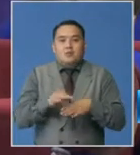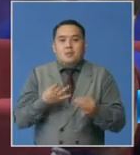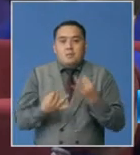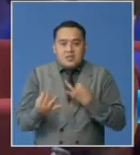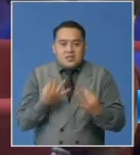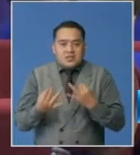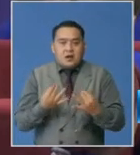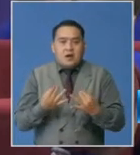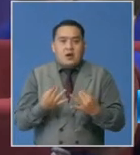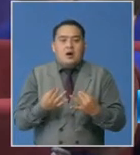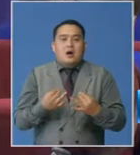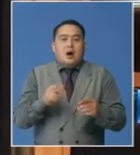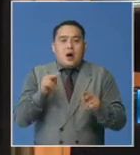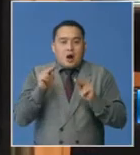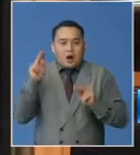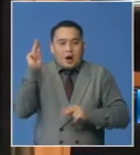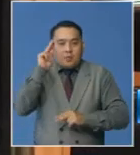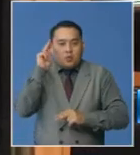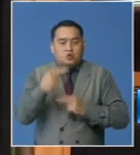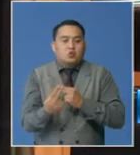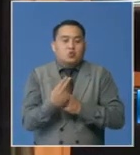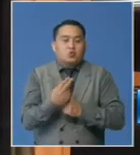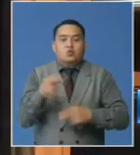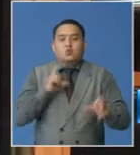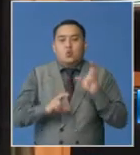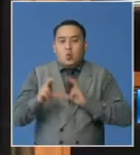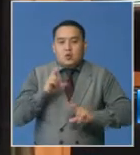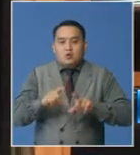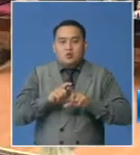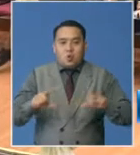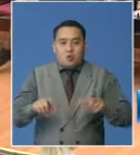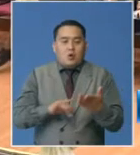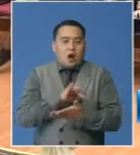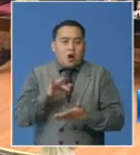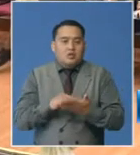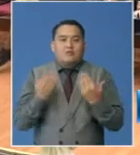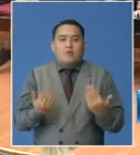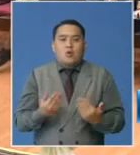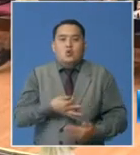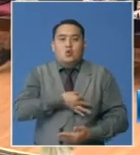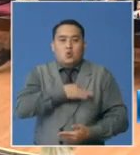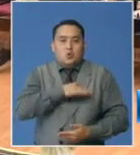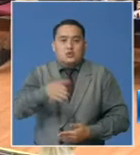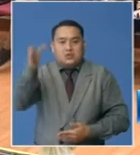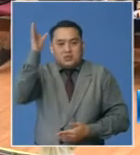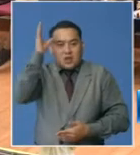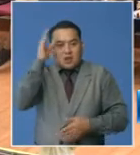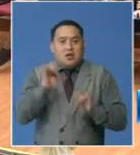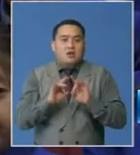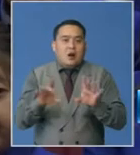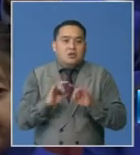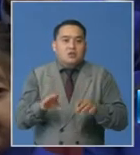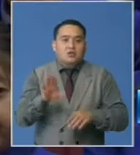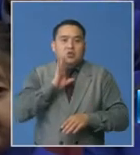беседы и познавательные лекции со студентами и школьниками учебных заведений города. Сегодня о своей юридические знания пополнили